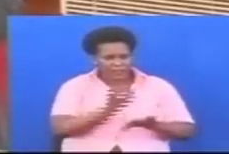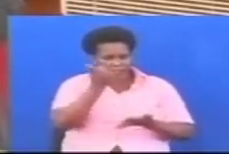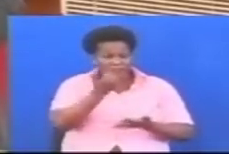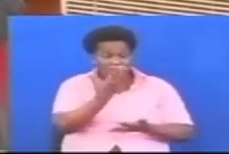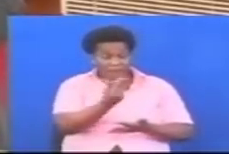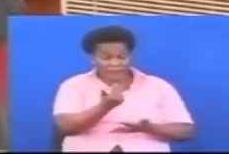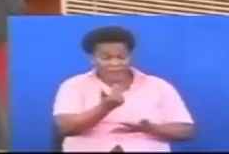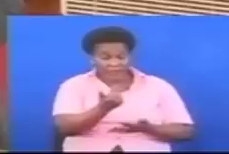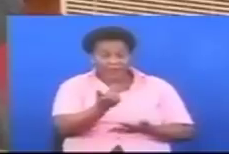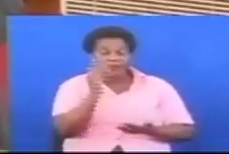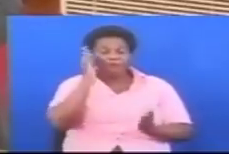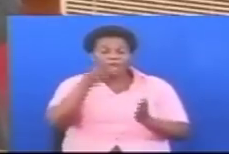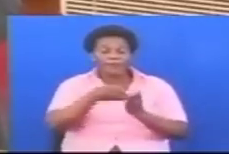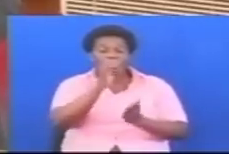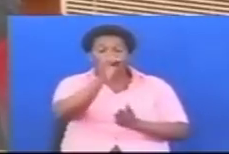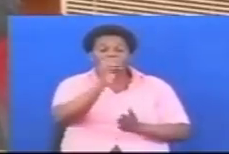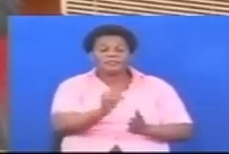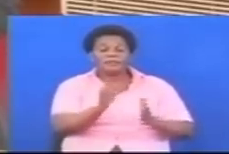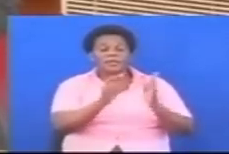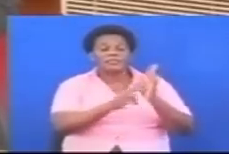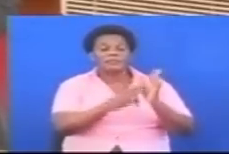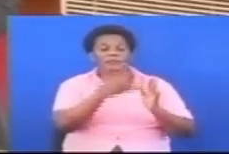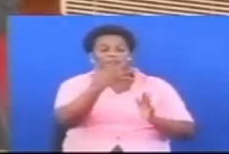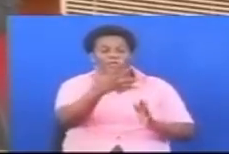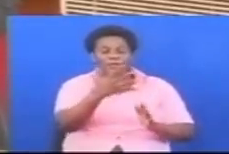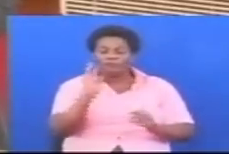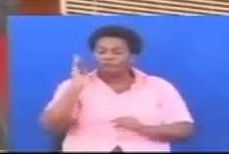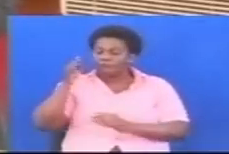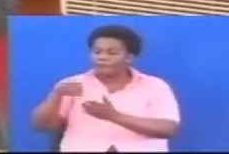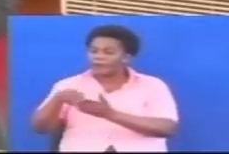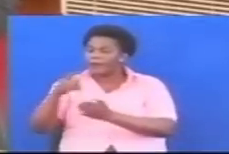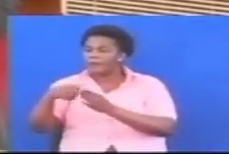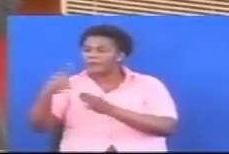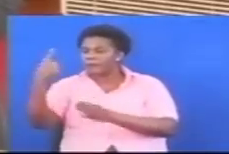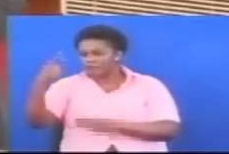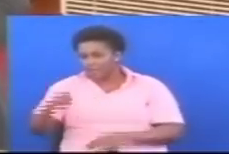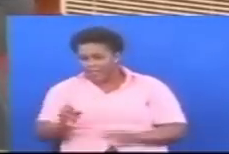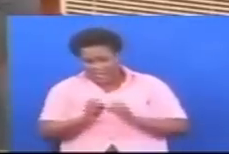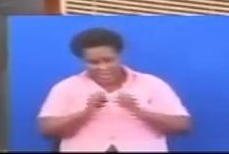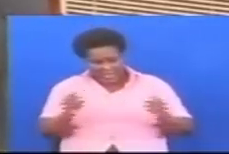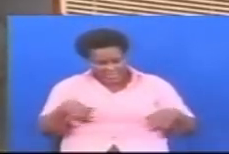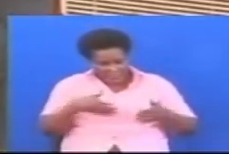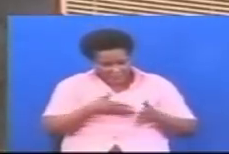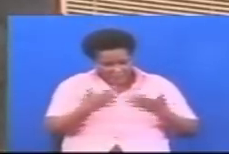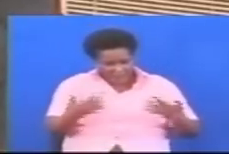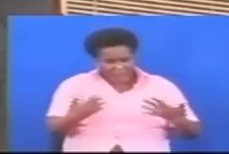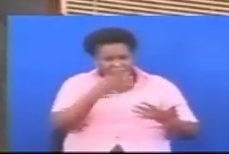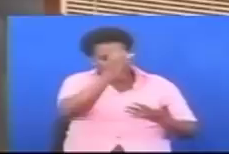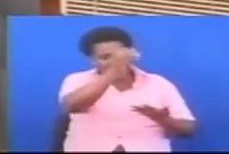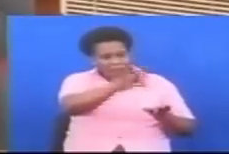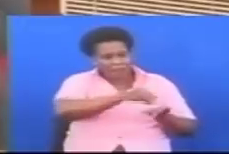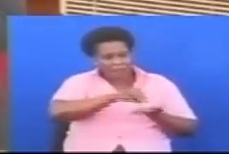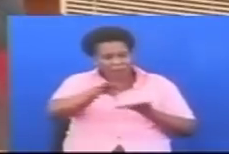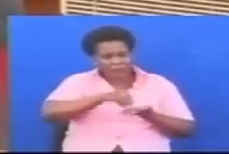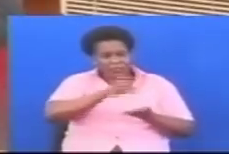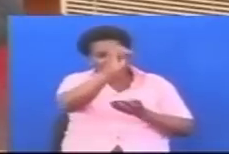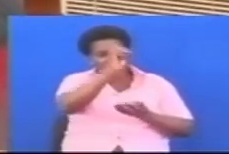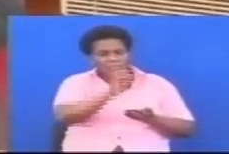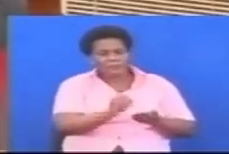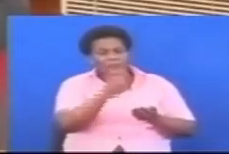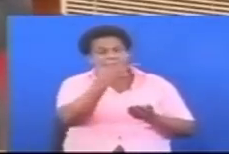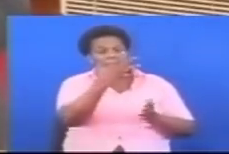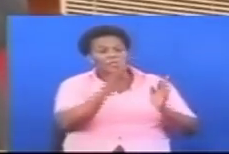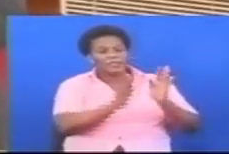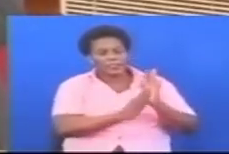angalau 75% na kufikia 100%. Sasa makusanyo ni 59%. Chini yake, maana